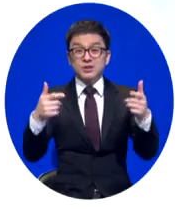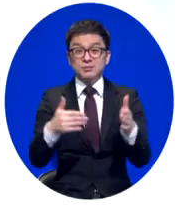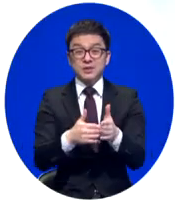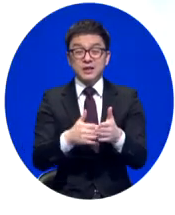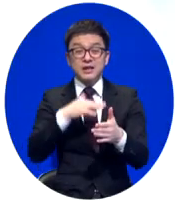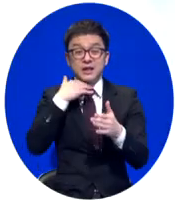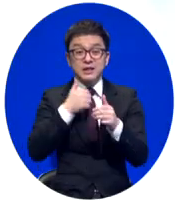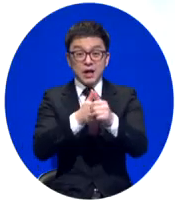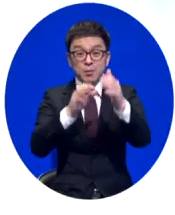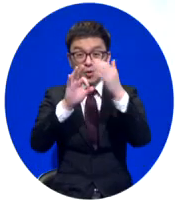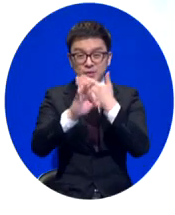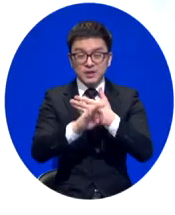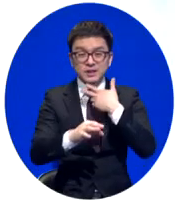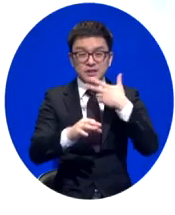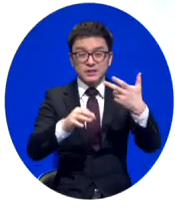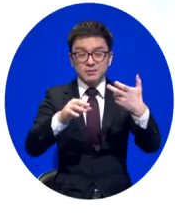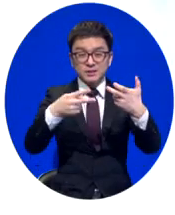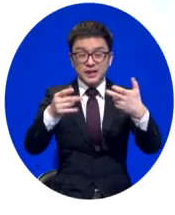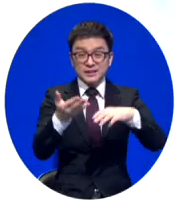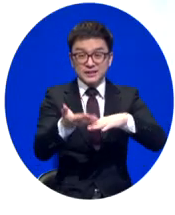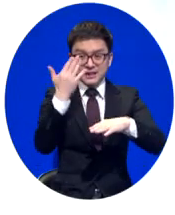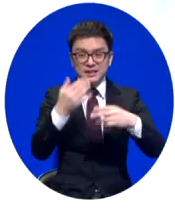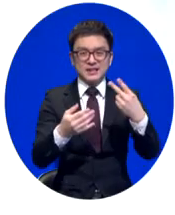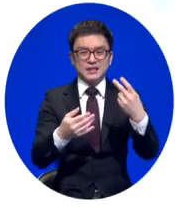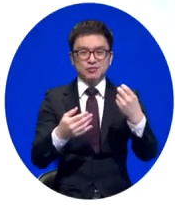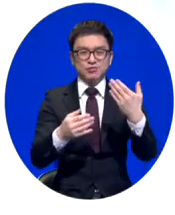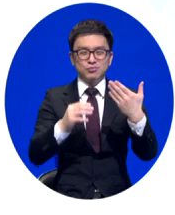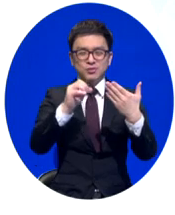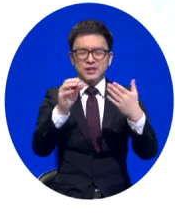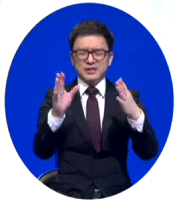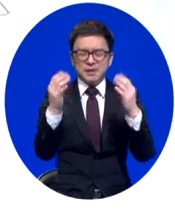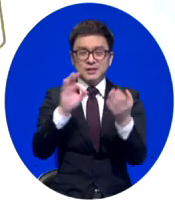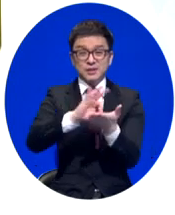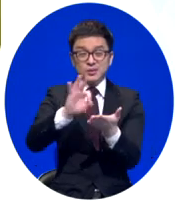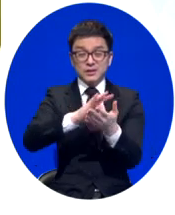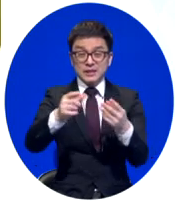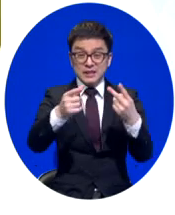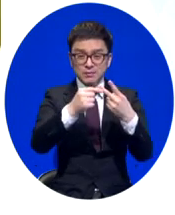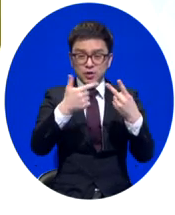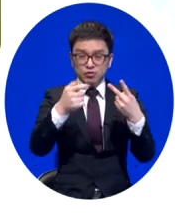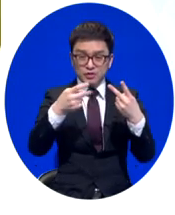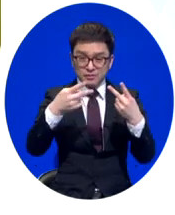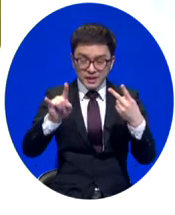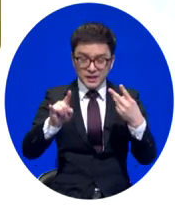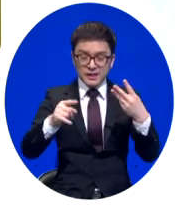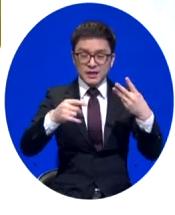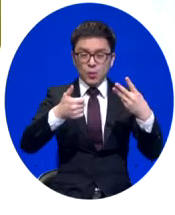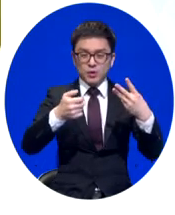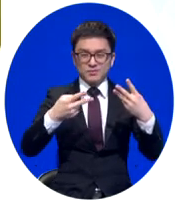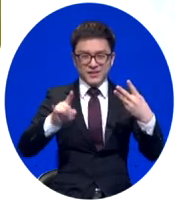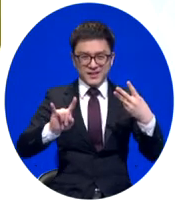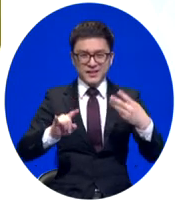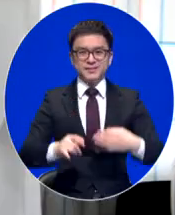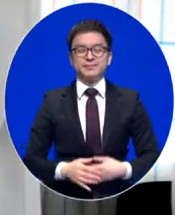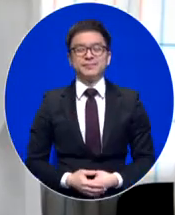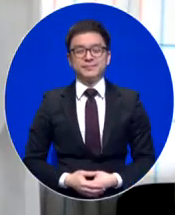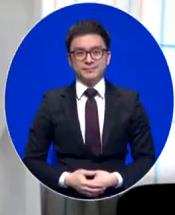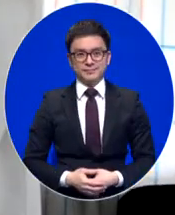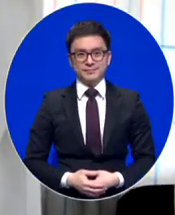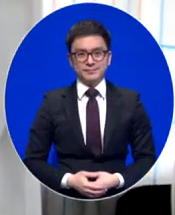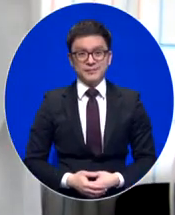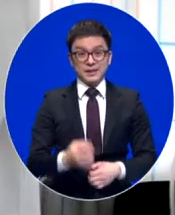연령별로는 수 10세 이상 진료비가 29% 로 가장 받았고 60대와 50대가 그 뒤를 이었습니다